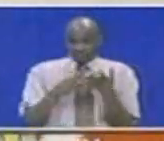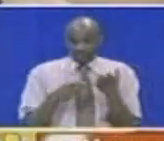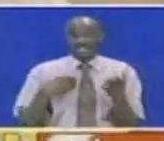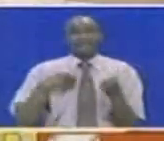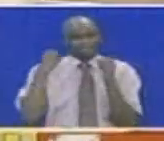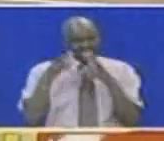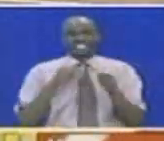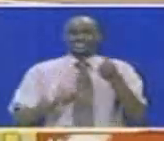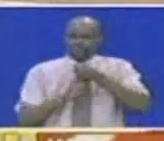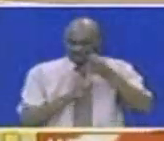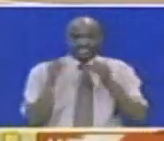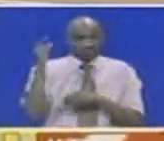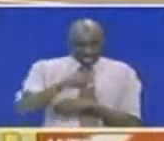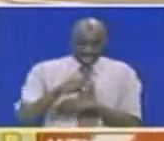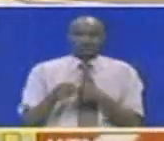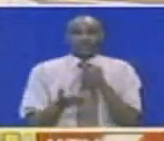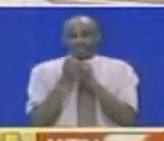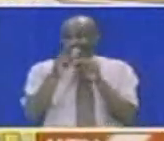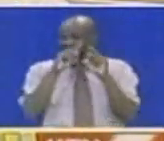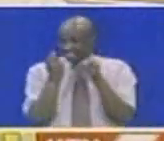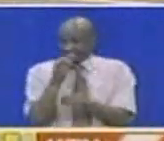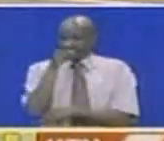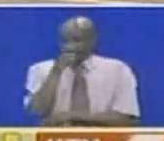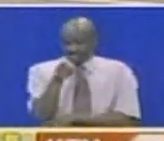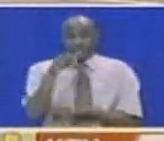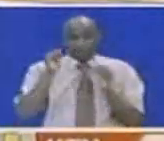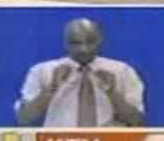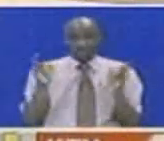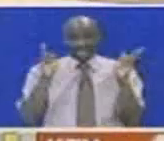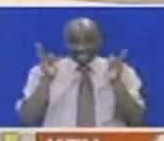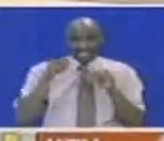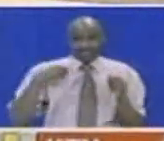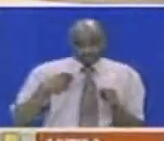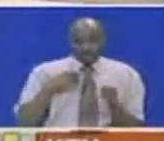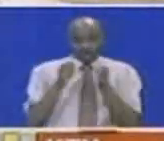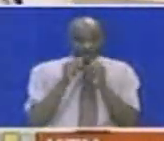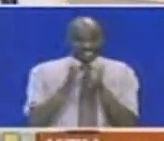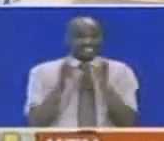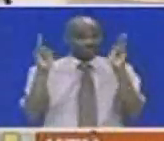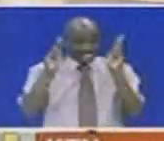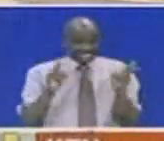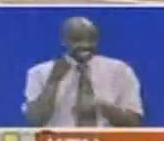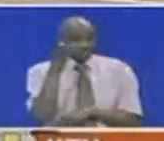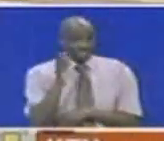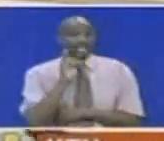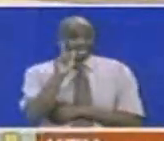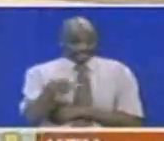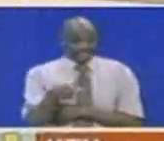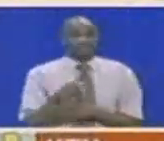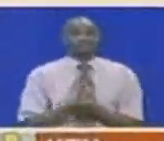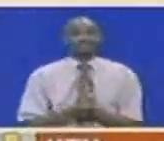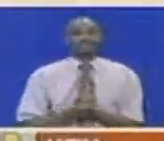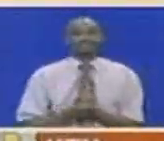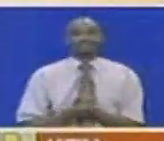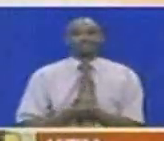wengi kujitokeza kusaidia timu hizi za Kenya zinazojiandaa kwa mashindano ya kimataifa baadaye mwakani.